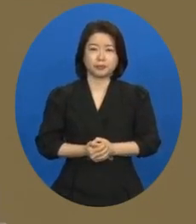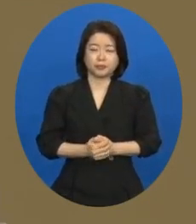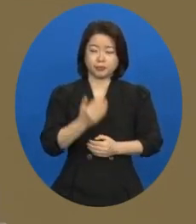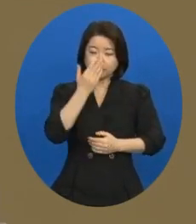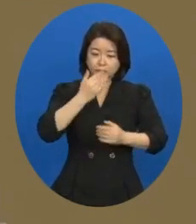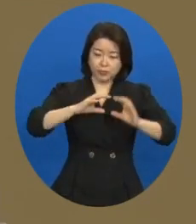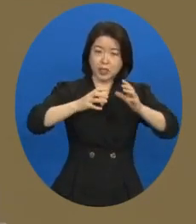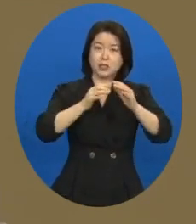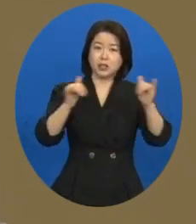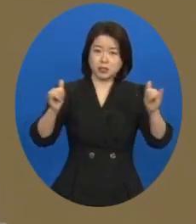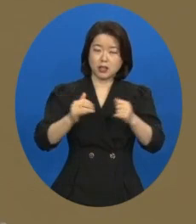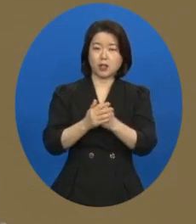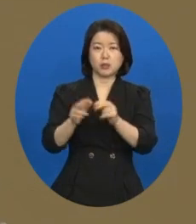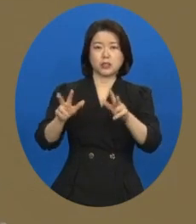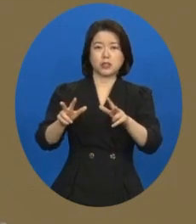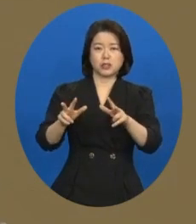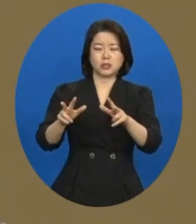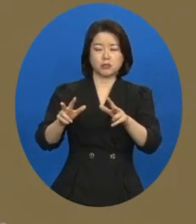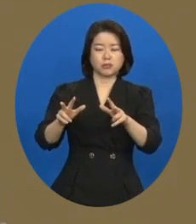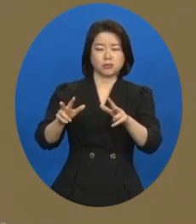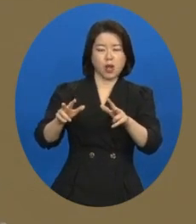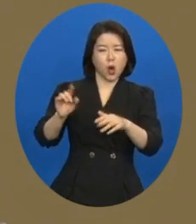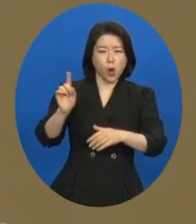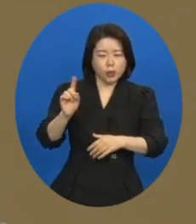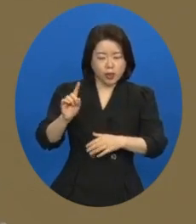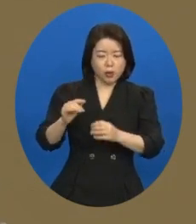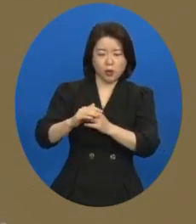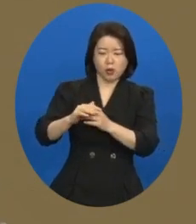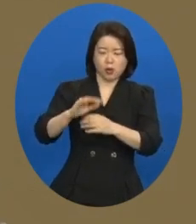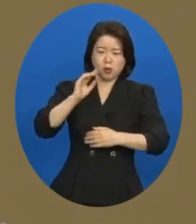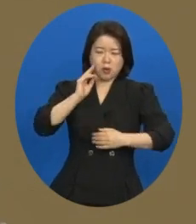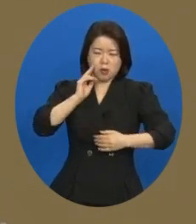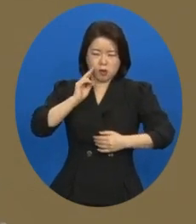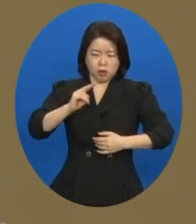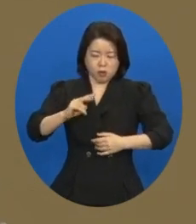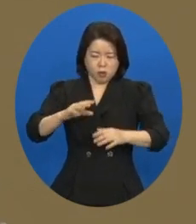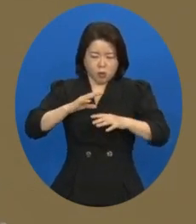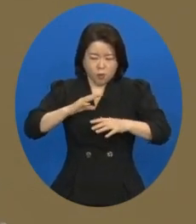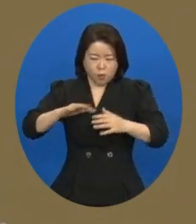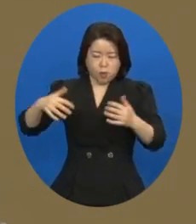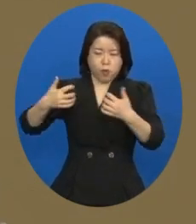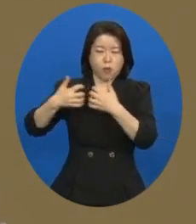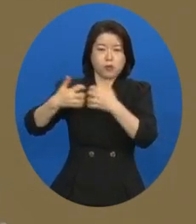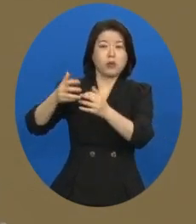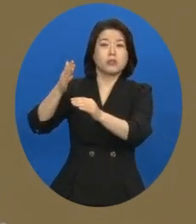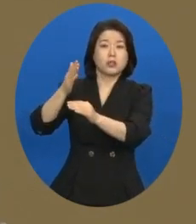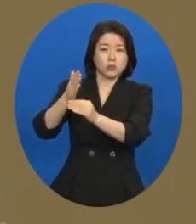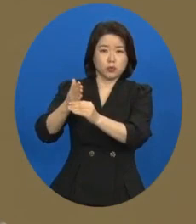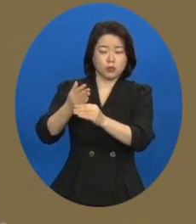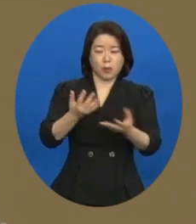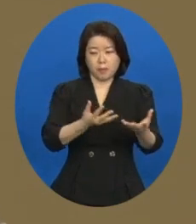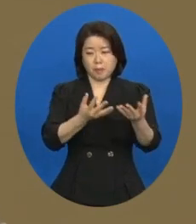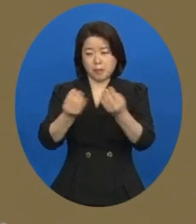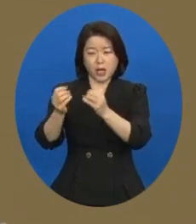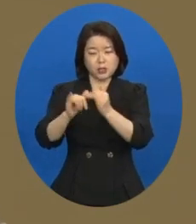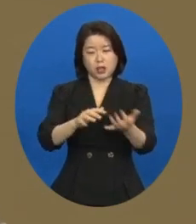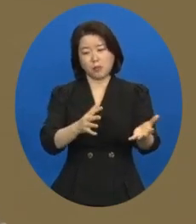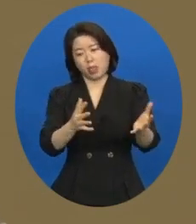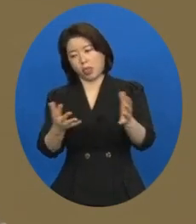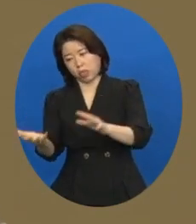이스라엘 백성들은 지금 아주 무서운 전쟁을 하고 있는 상황이었습니다. 수많은 사람이 죽고